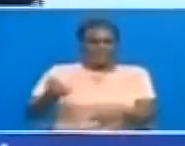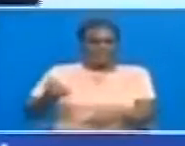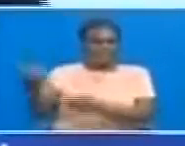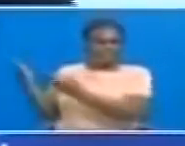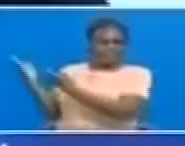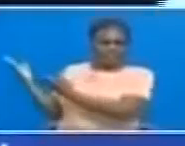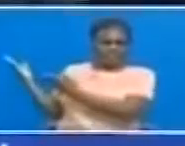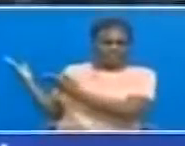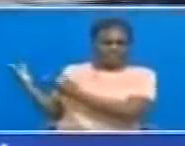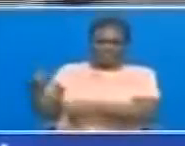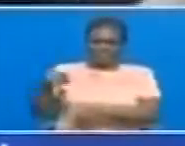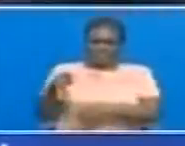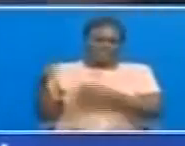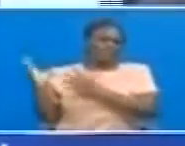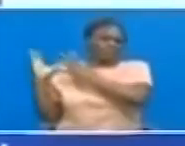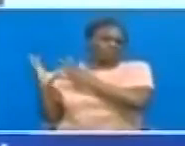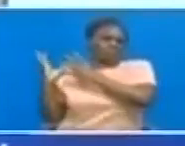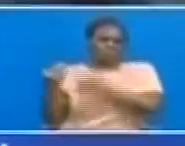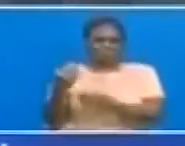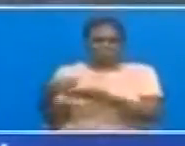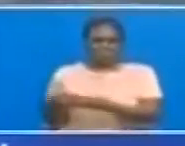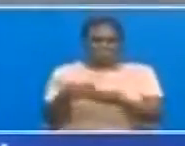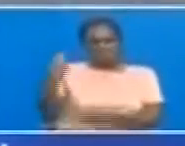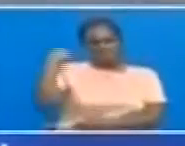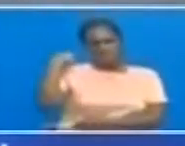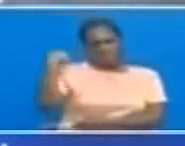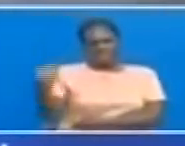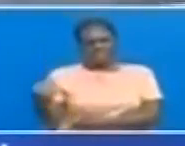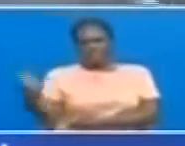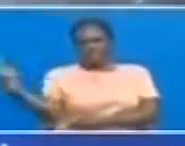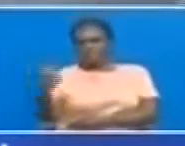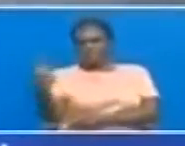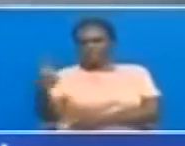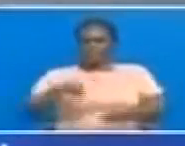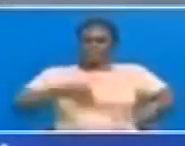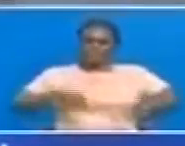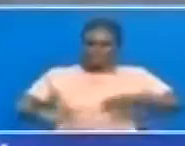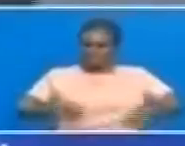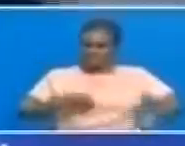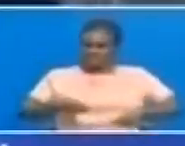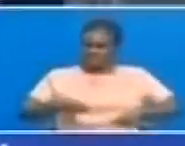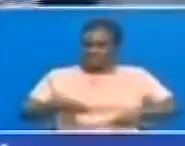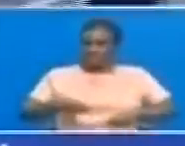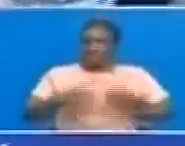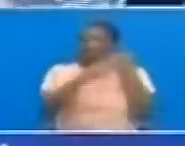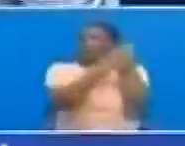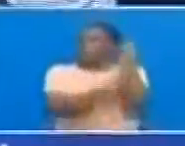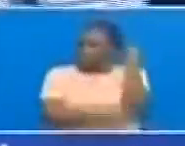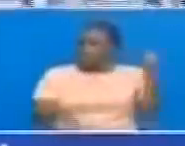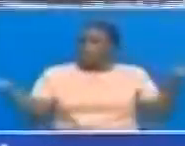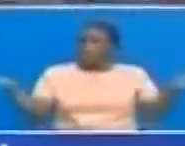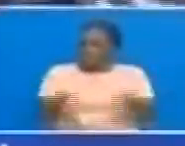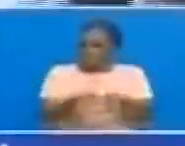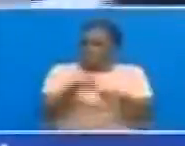Abdul wanaonekana wakiwa wamebeba wanao wao migongoni. Watoto wote wawili ni walemavu, na kwa sababu za umaskini na wabidi